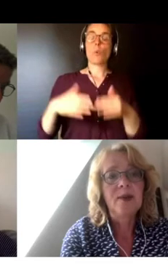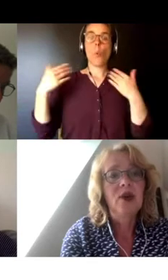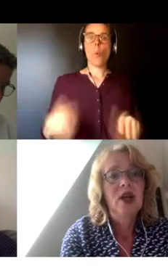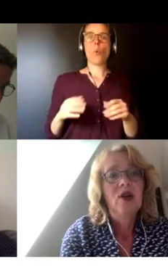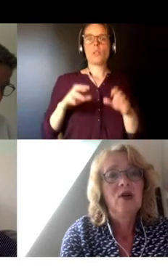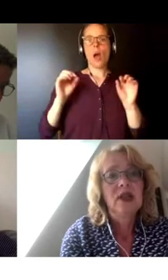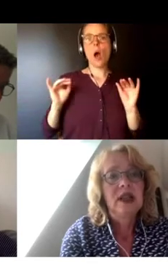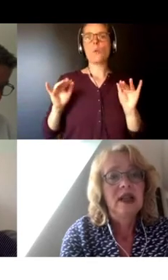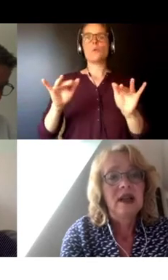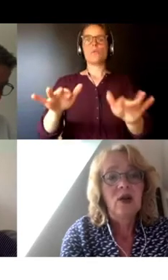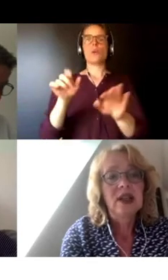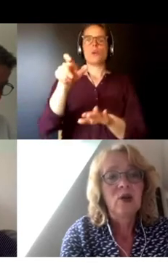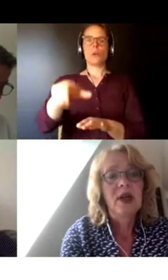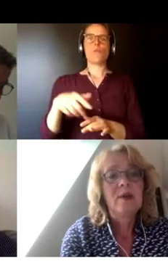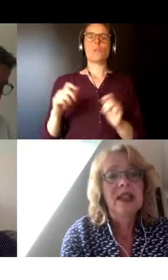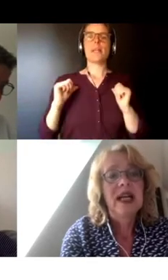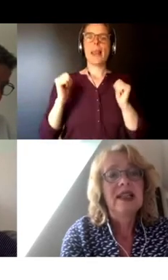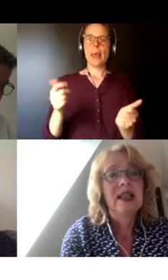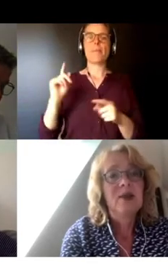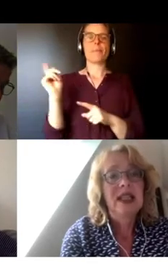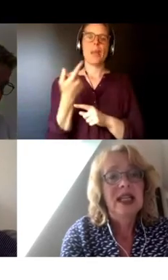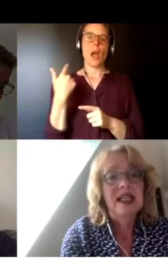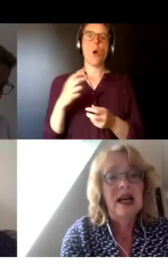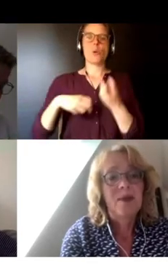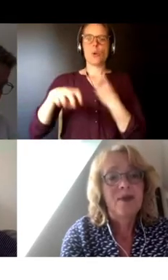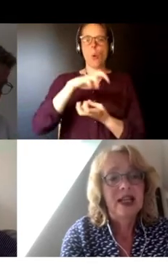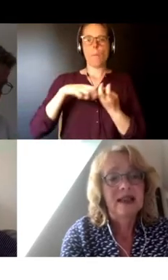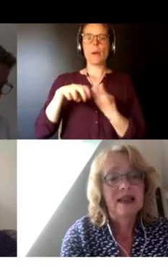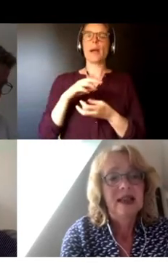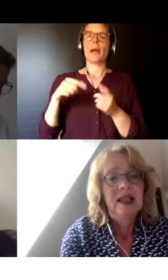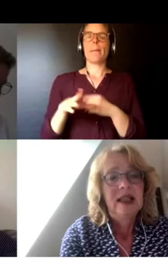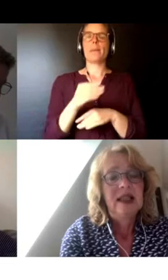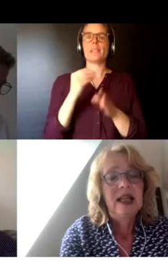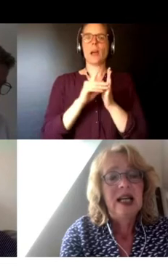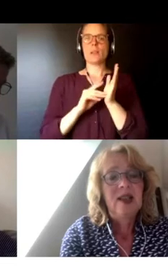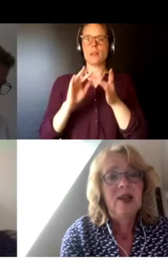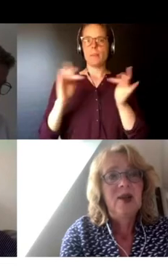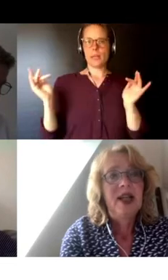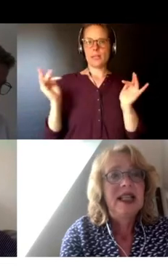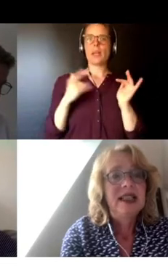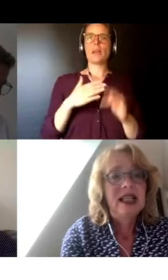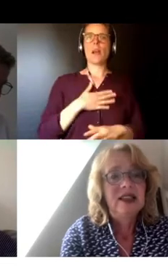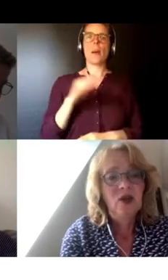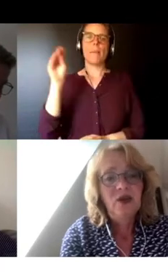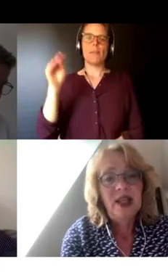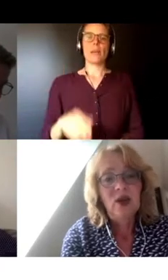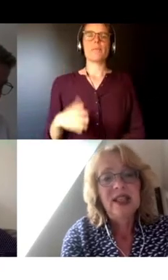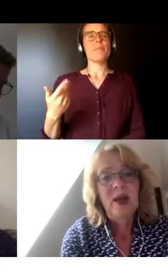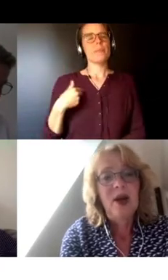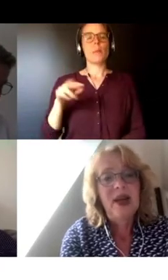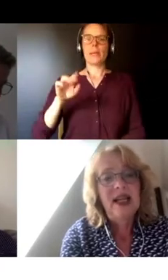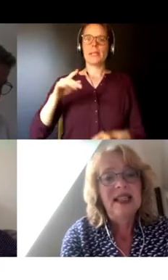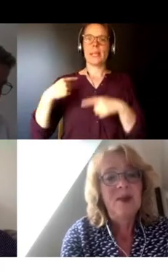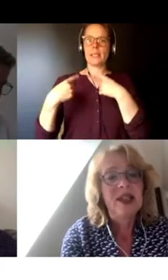unser Leben und auch den Umgang mit Daten im Internet haben werden. Gerade bei der Digitalisierung werden